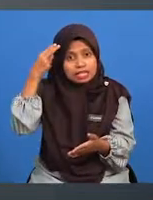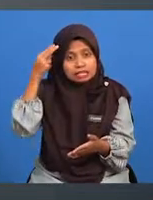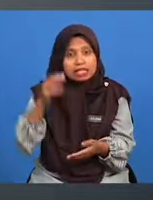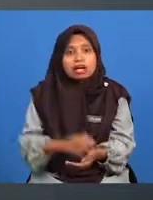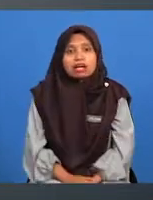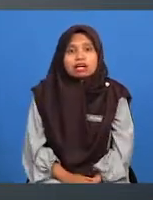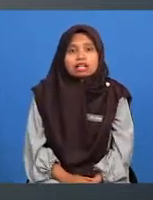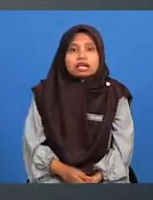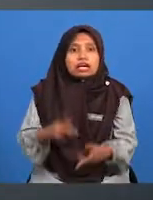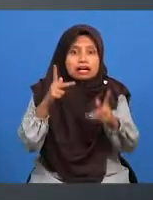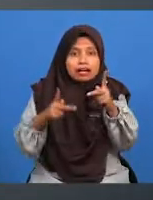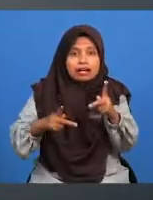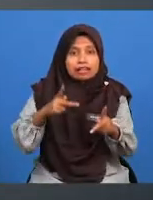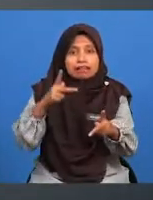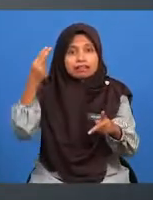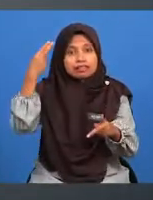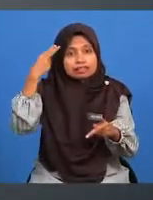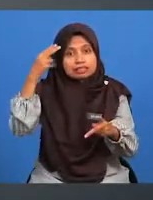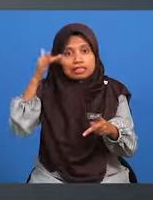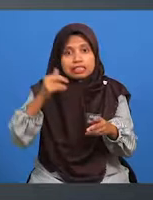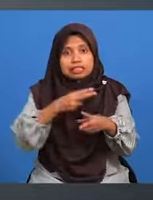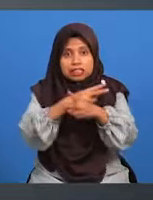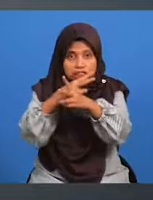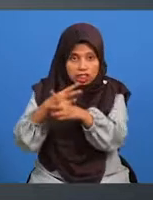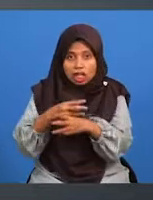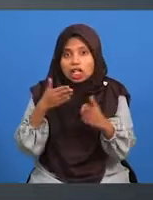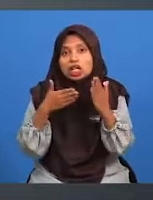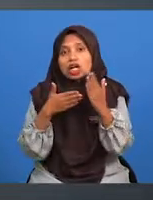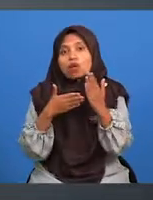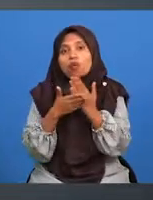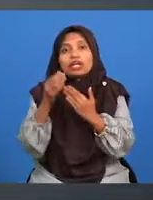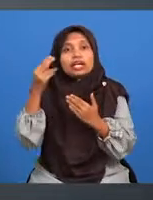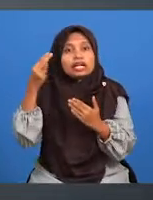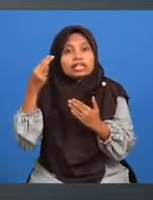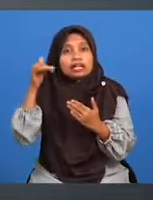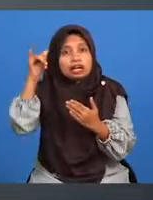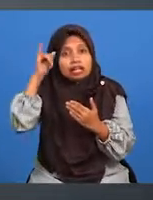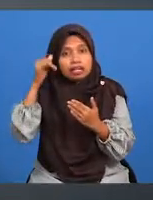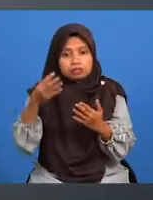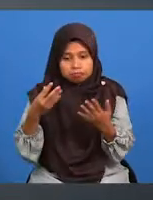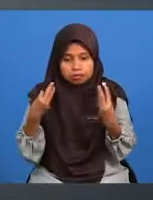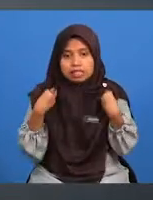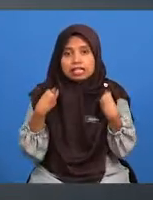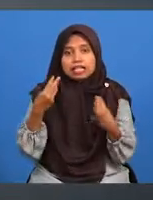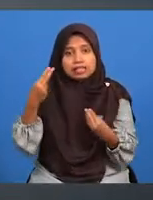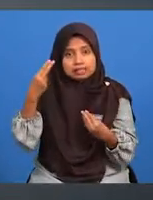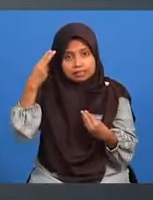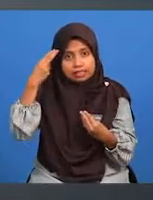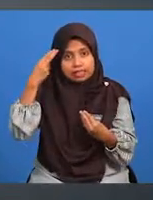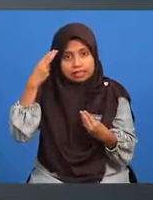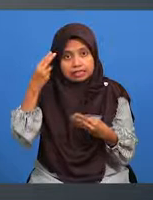Contohnya, kereta Hasan yang dijaga oleh Yahya merupakan milik Hasan. Selain